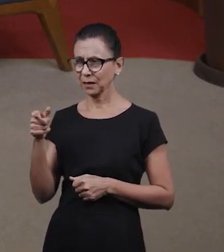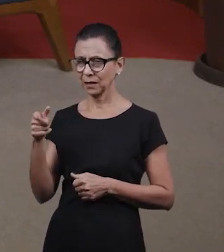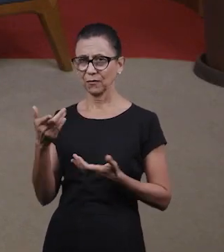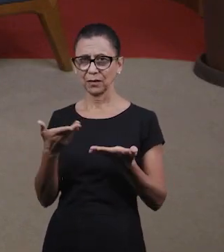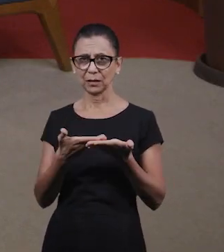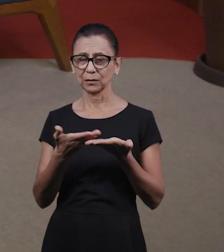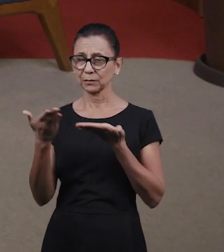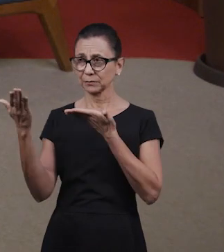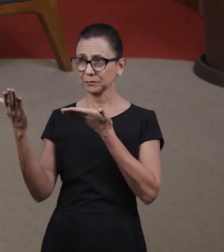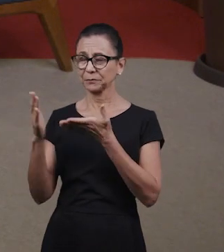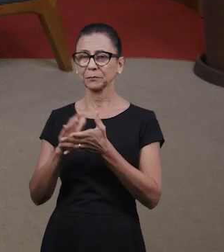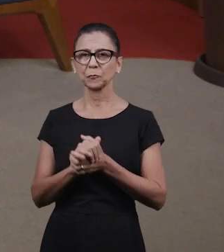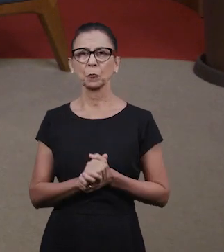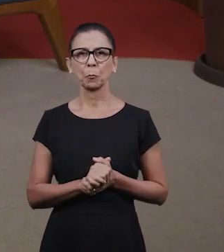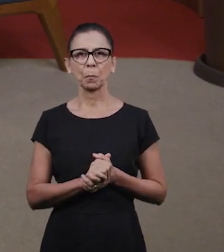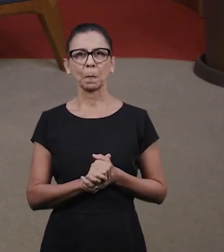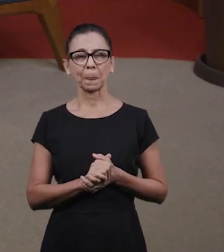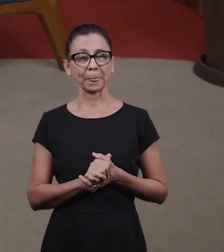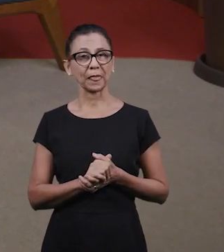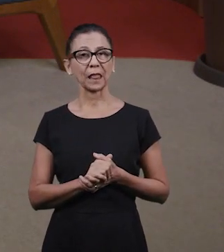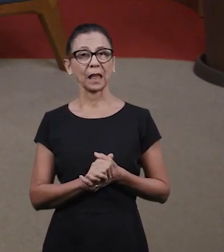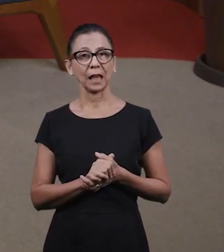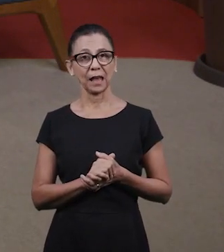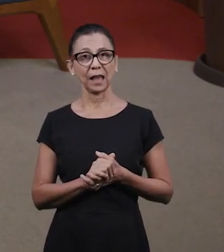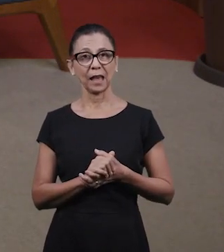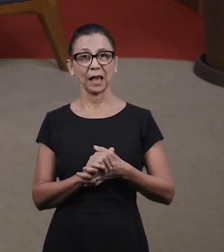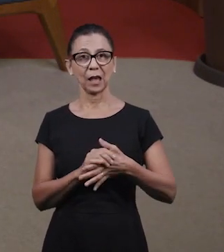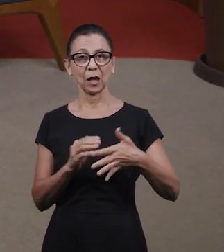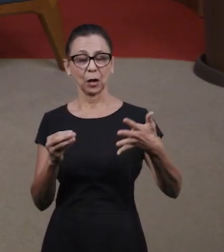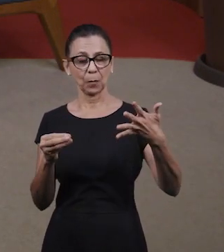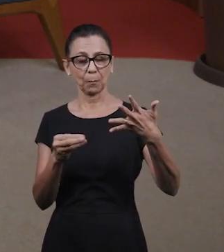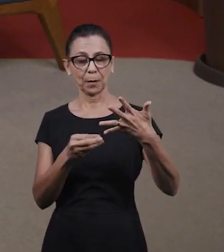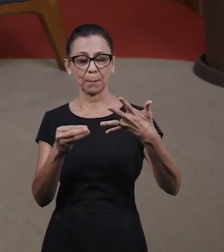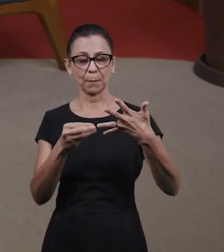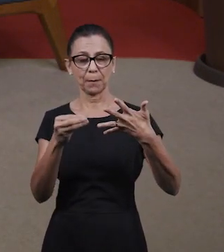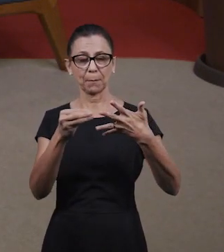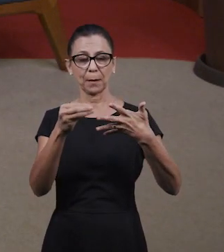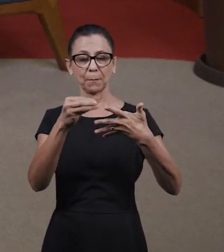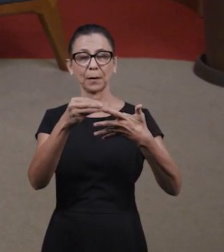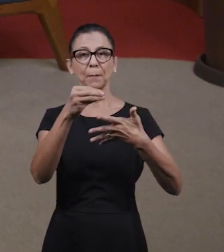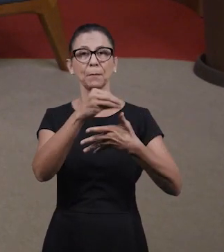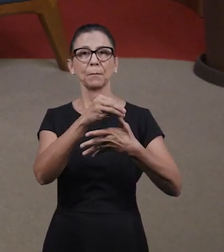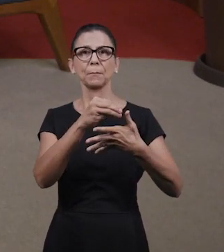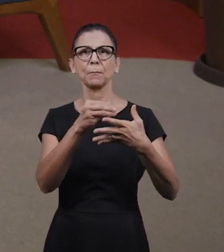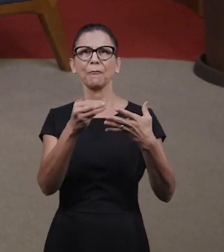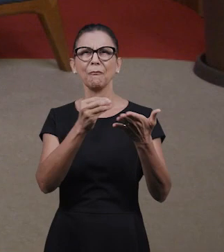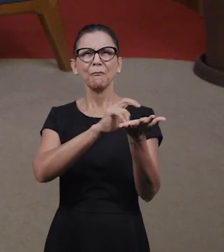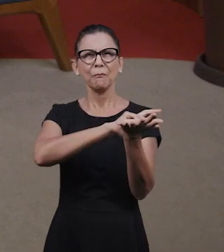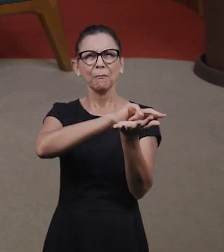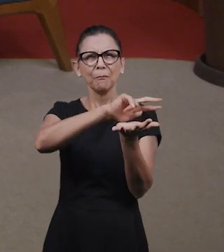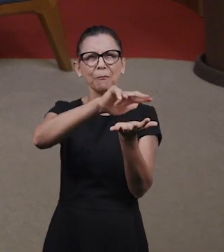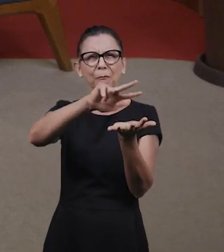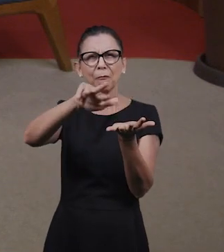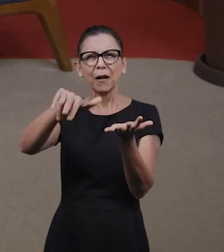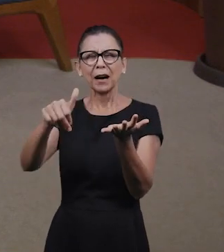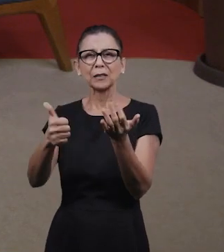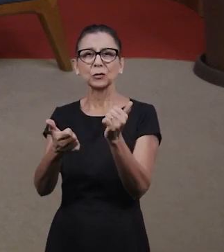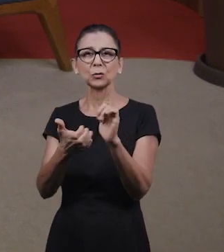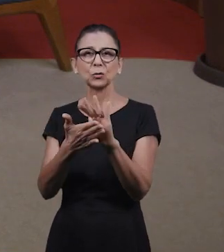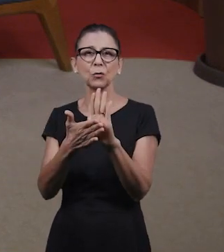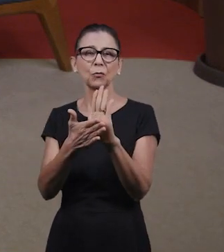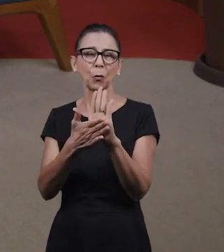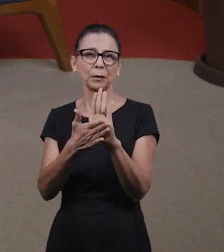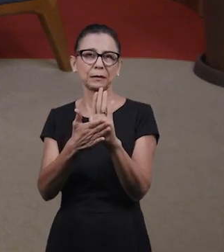Maintenant, je vais vous parler sur ce recueil de chants. C'est un recueil de partitions qui connaît la plus grande